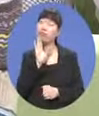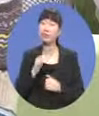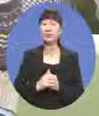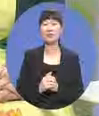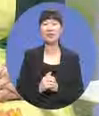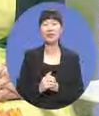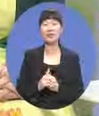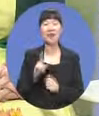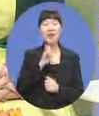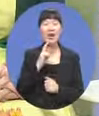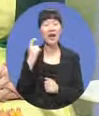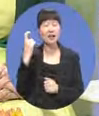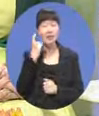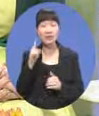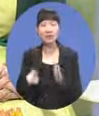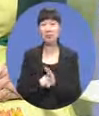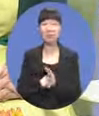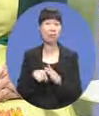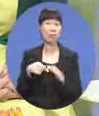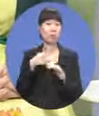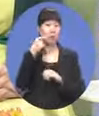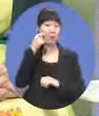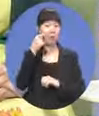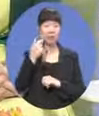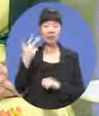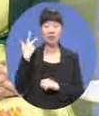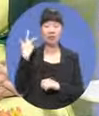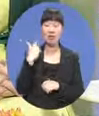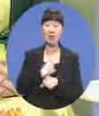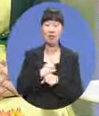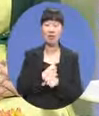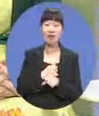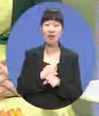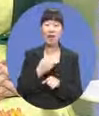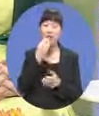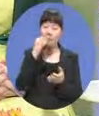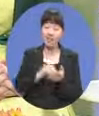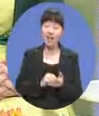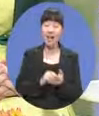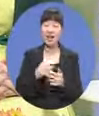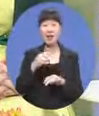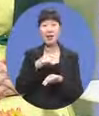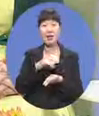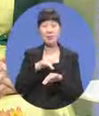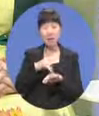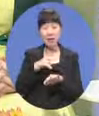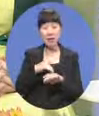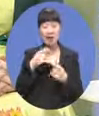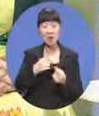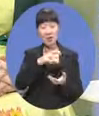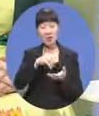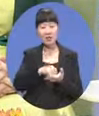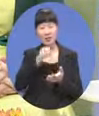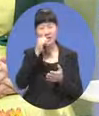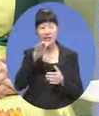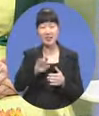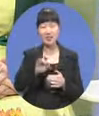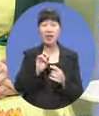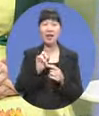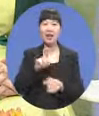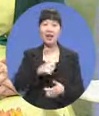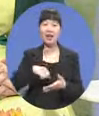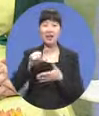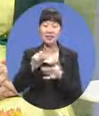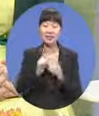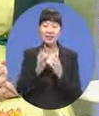저 말씀을 듣고도 믿을 수가 없는 그러니까요. 거예요. 지난주까지만 돌멩이 뭐 뼈다귀 이런 것들 들고 왔다 민재인데 그래서 스튜디오에 민재가 왔더라고요. 그래서